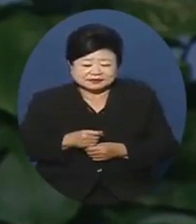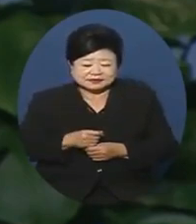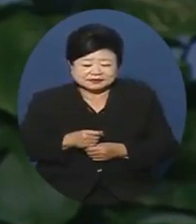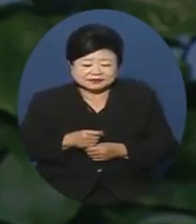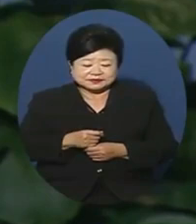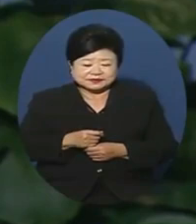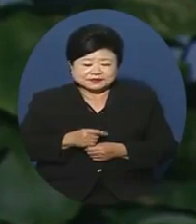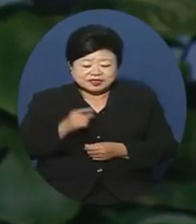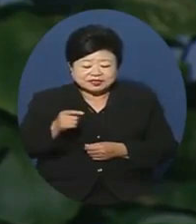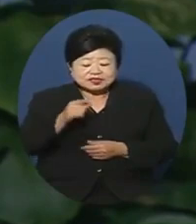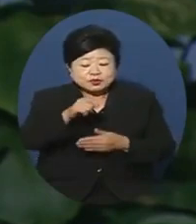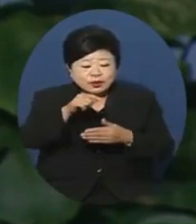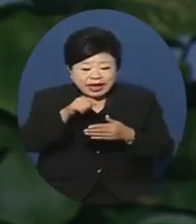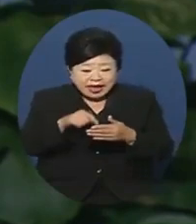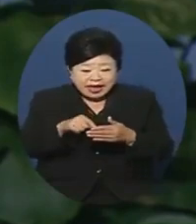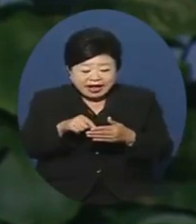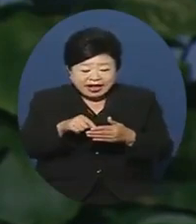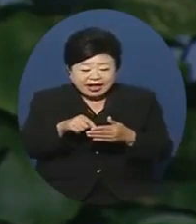그 속에